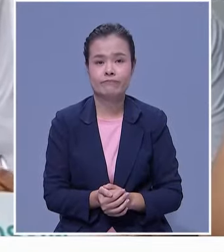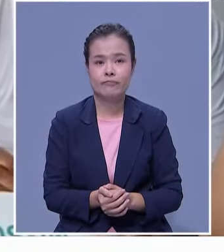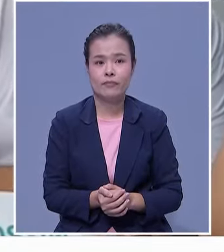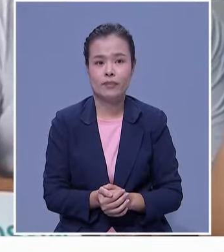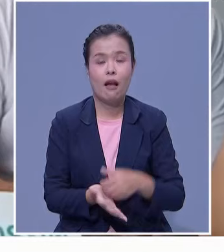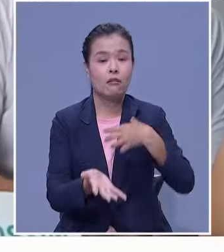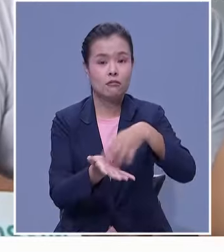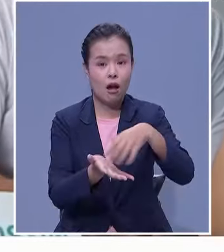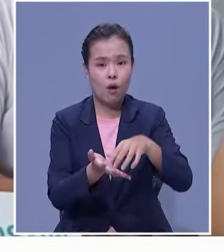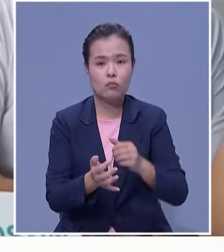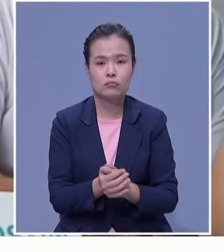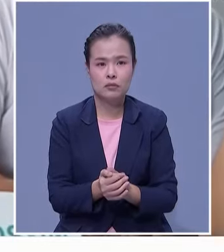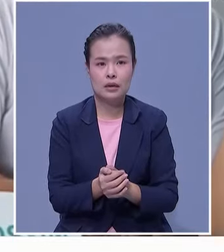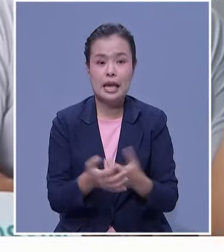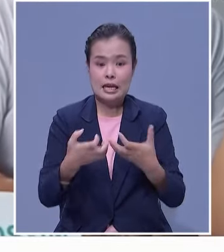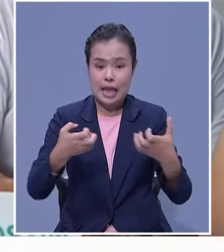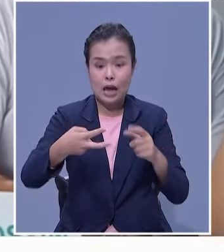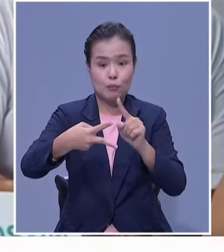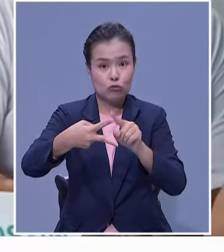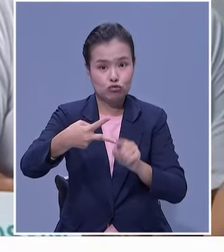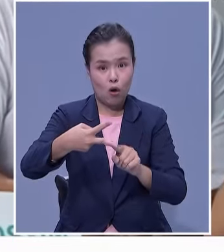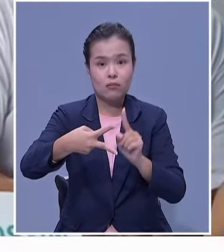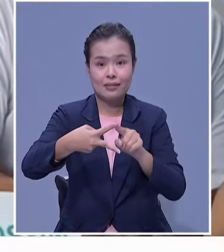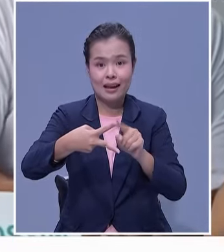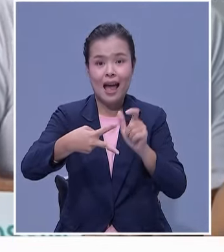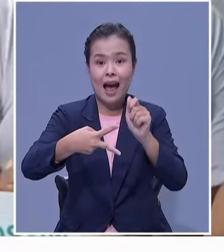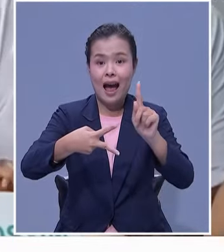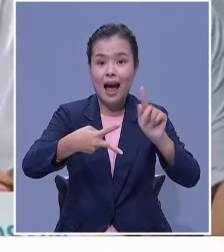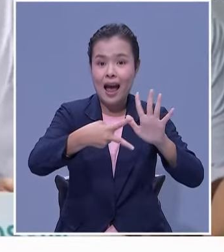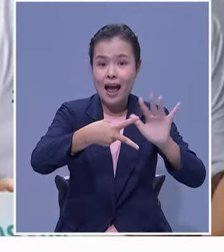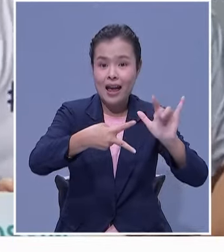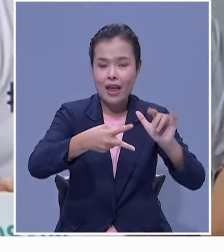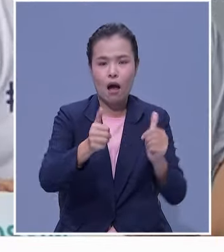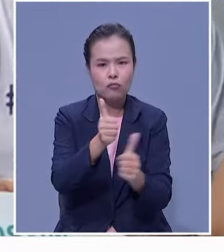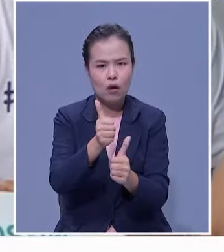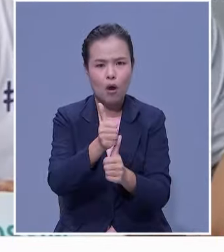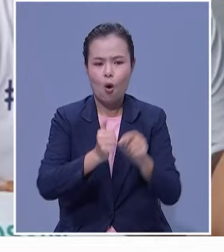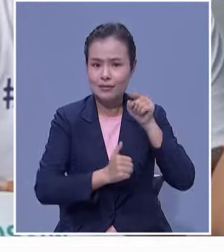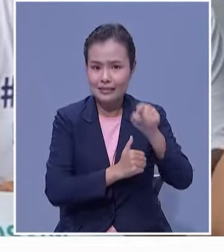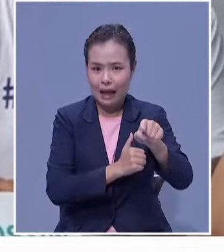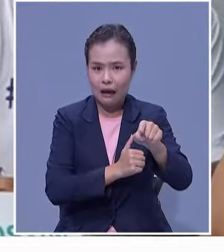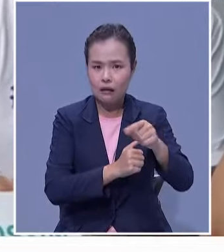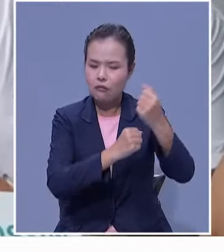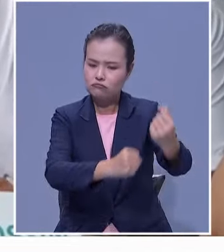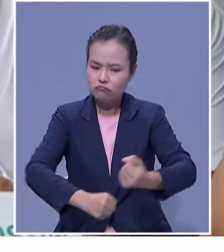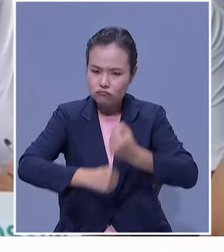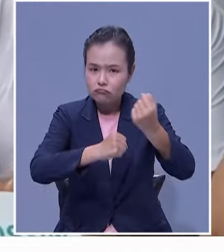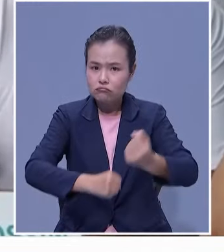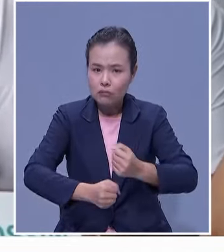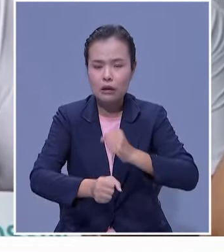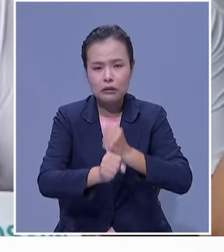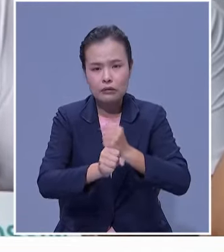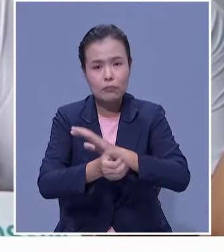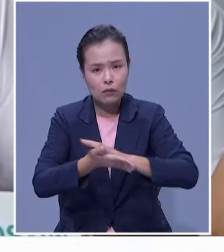ปิดเผยนะคะว่าเหตุการณ์ดังกล่าวต้องแยกเป็น2ส่วนเรื่องแรกคือคดีอาญาเนื่องจากรองผอ.เป็นผู้สั่งการให้น้องเนี่ยไปทำความสะอาดก็ต้องถูก